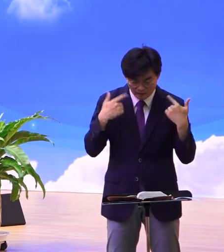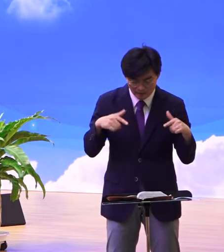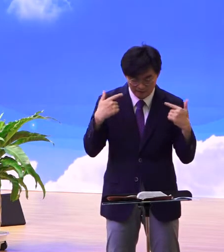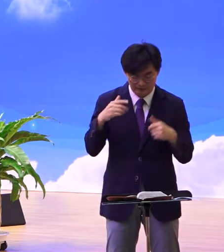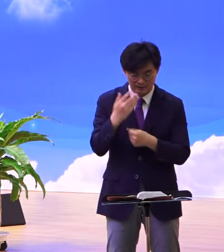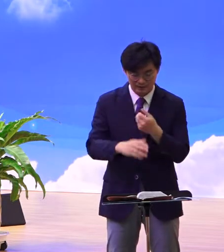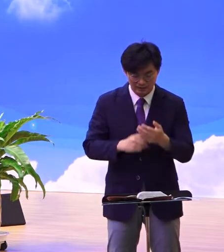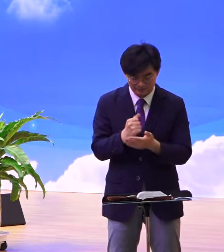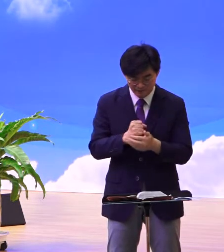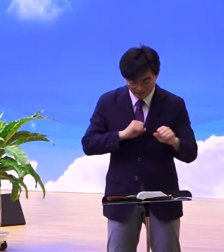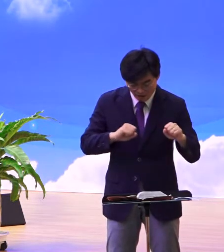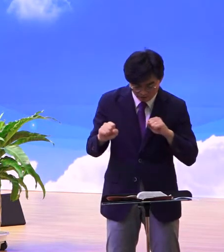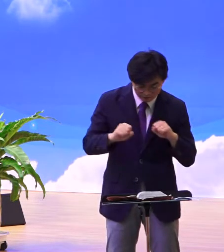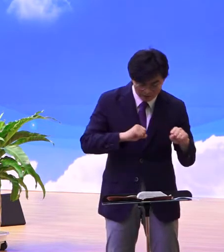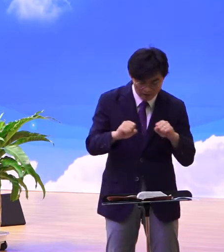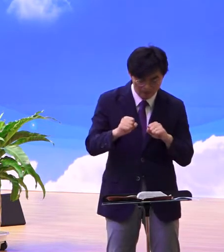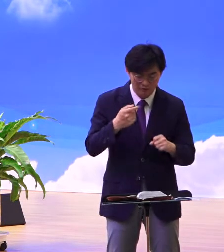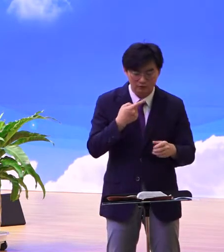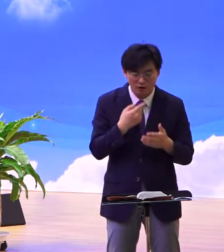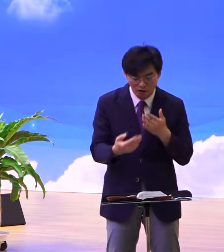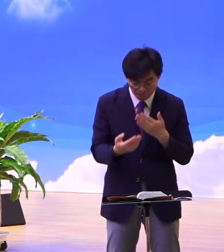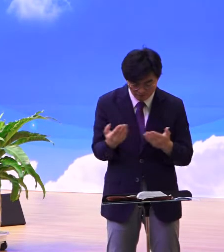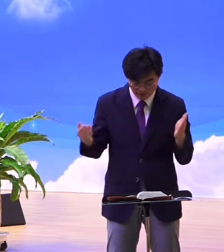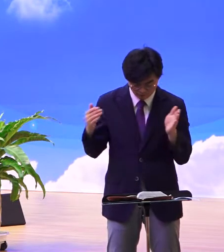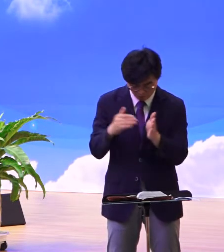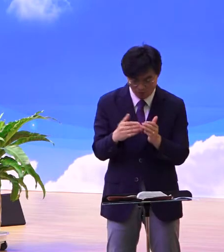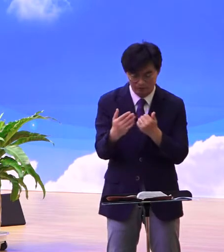경험할 수 있게 은혜 베풀어 주시옵소서.